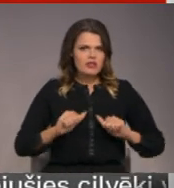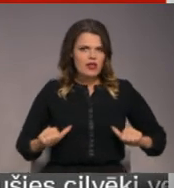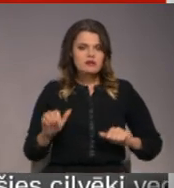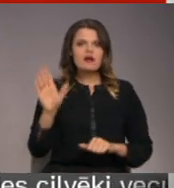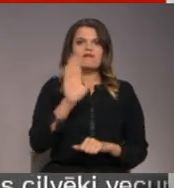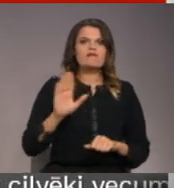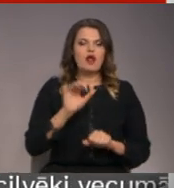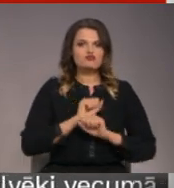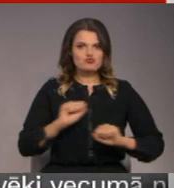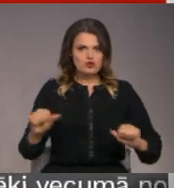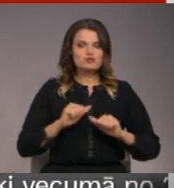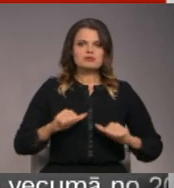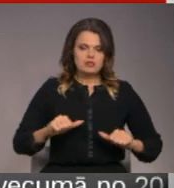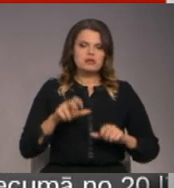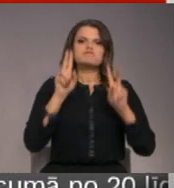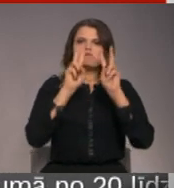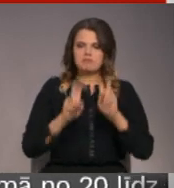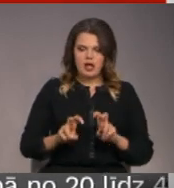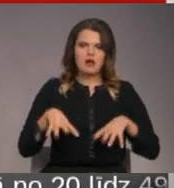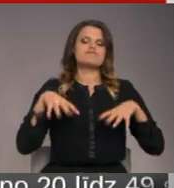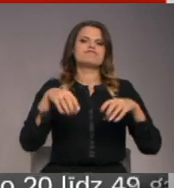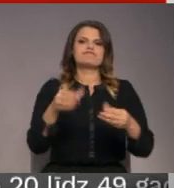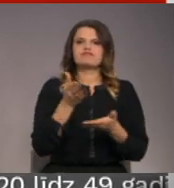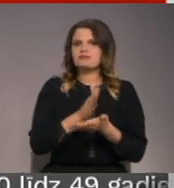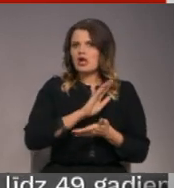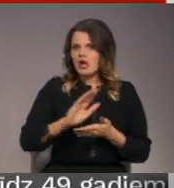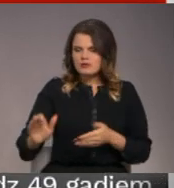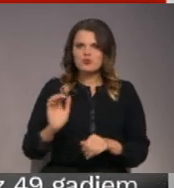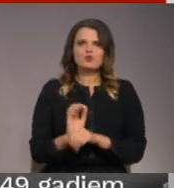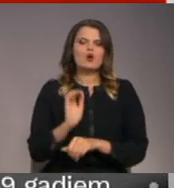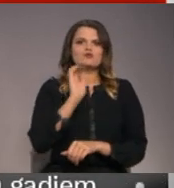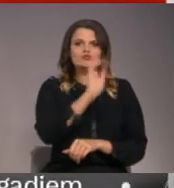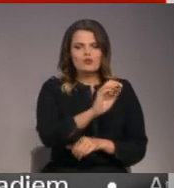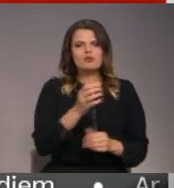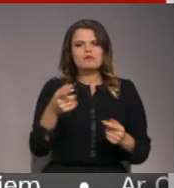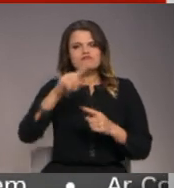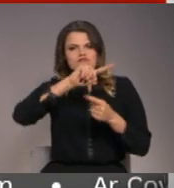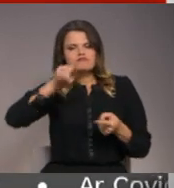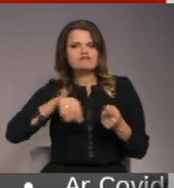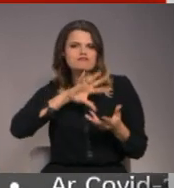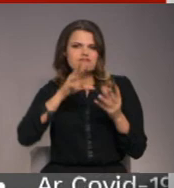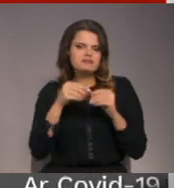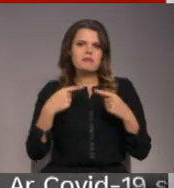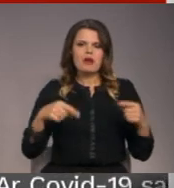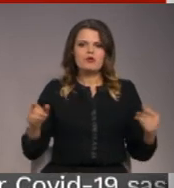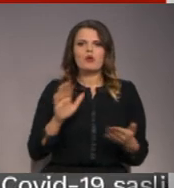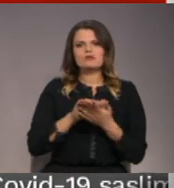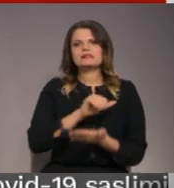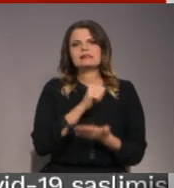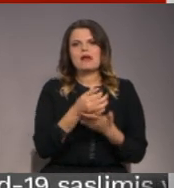dienests šo pārbaudu pabeidza un nosūtījas iegūtos materiāls